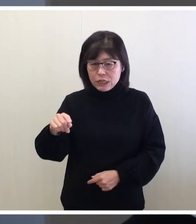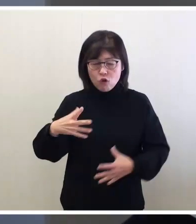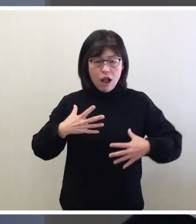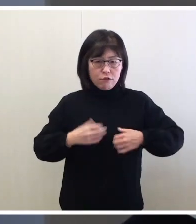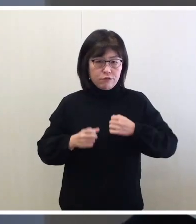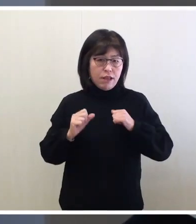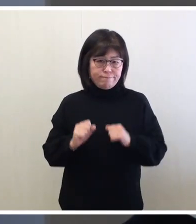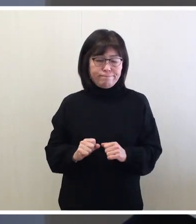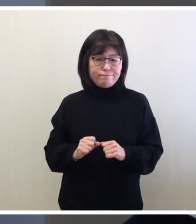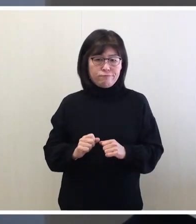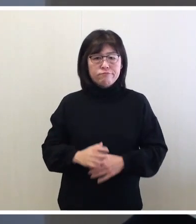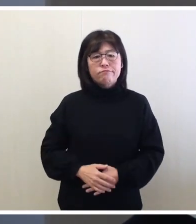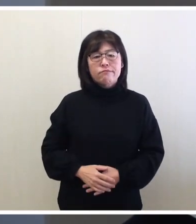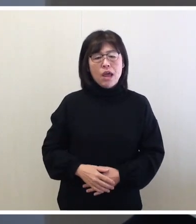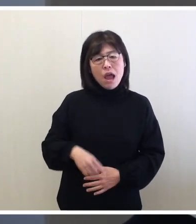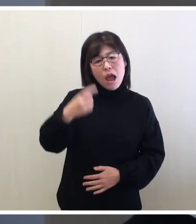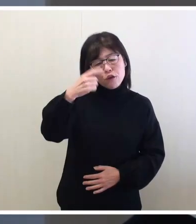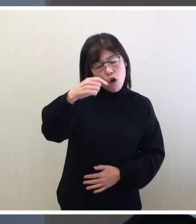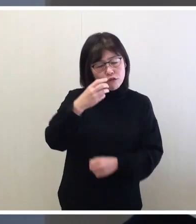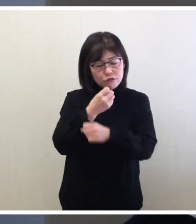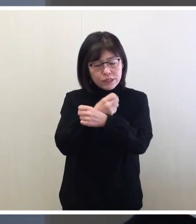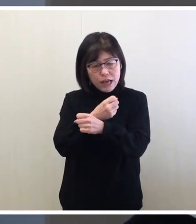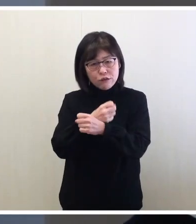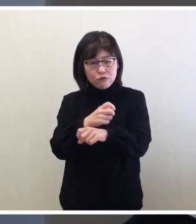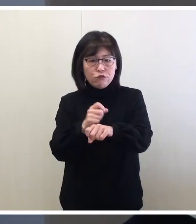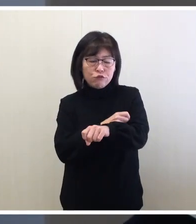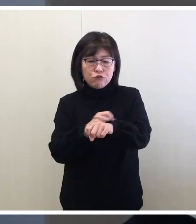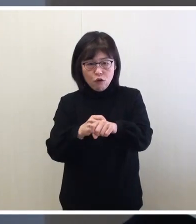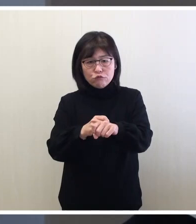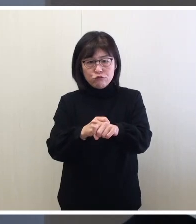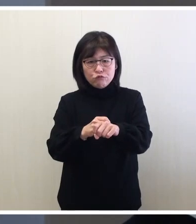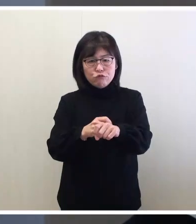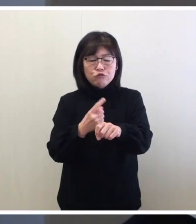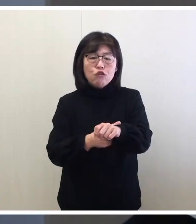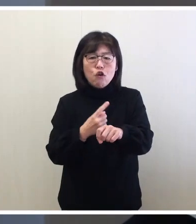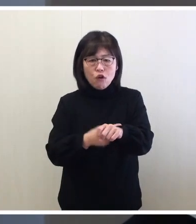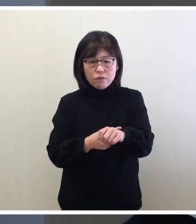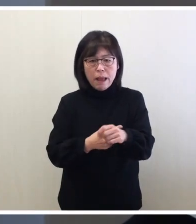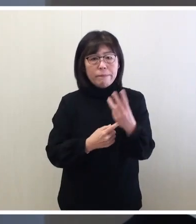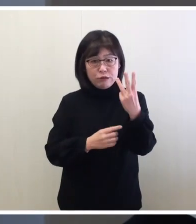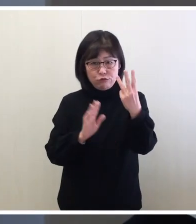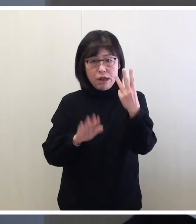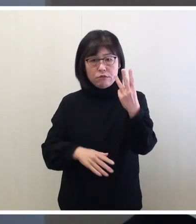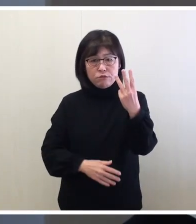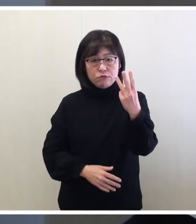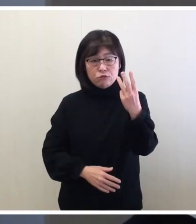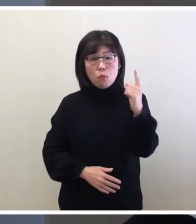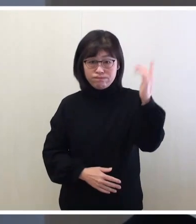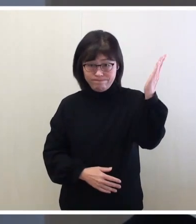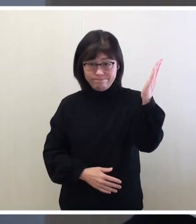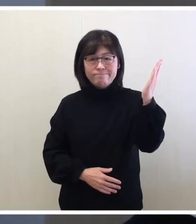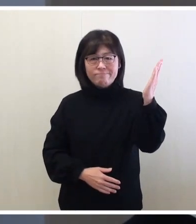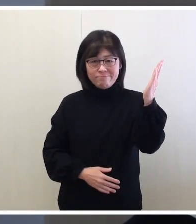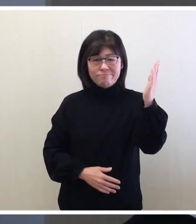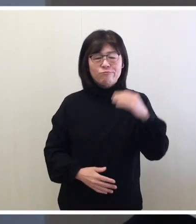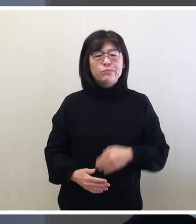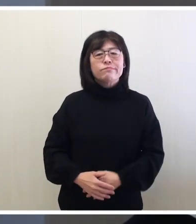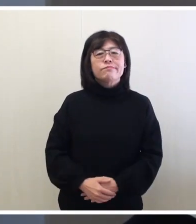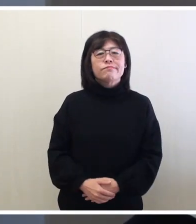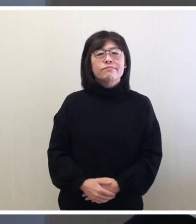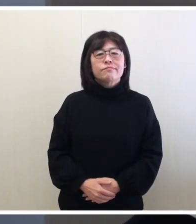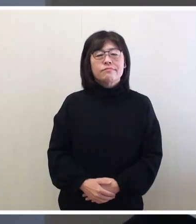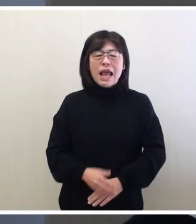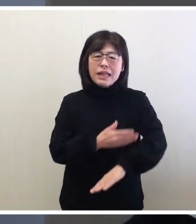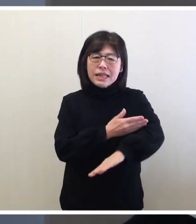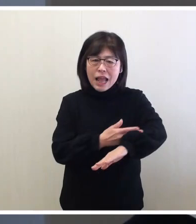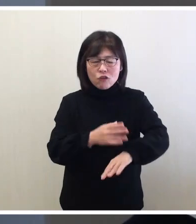。教育研究の特色として前に示している3点ですね、が